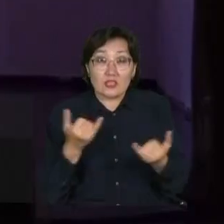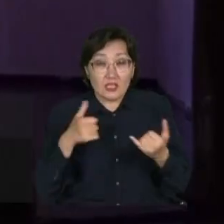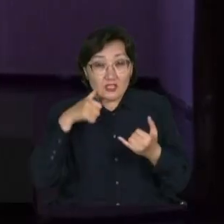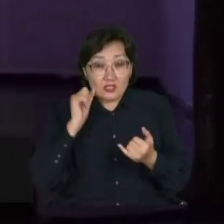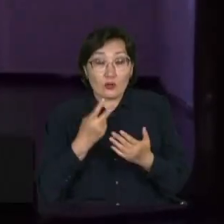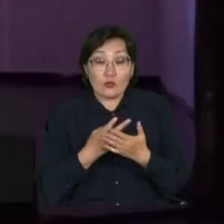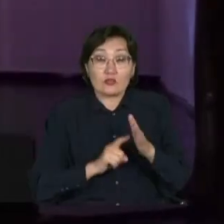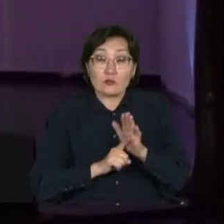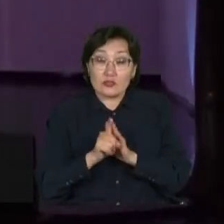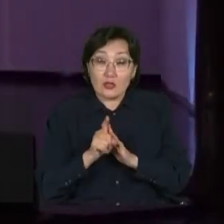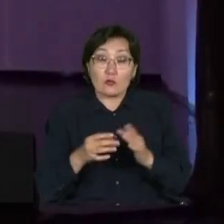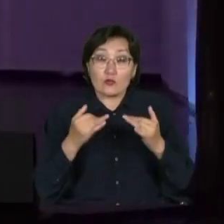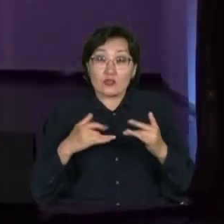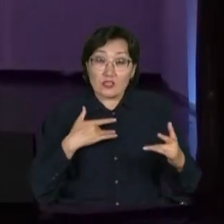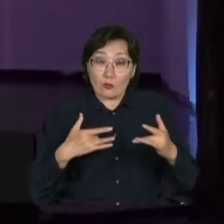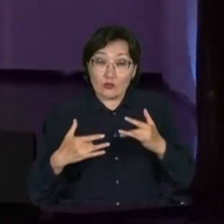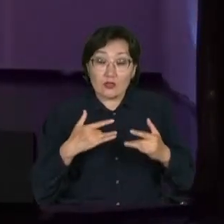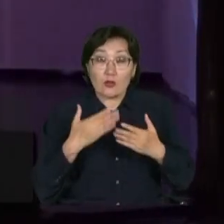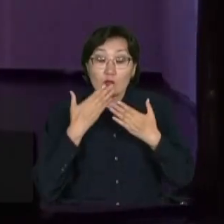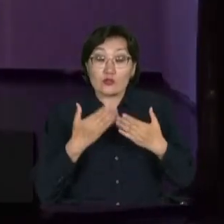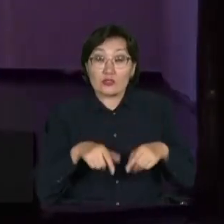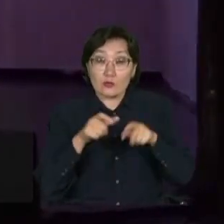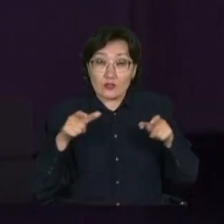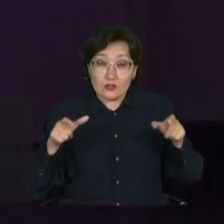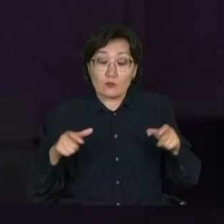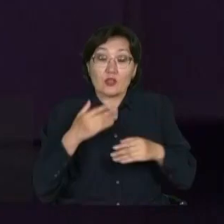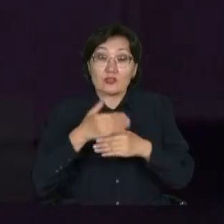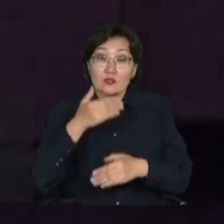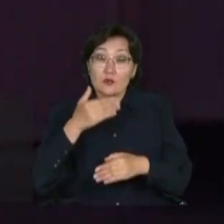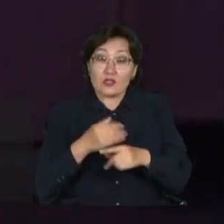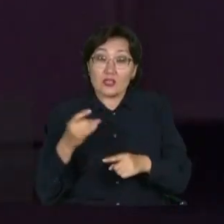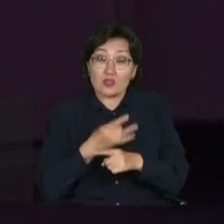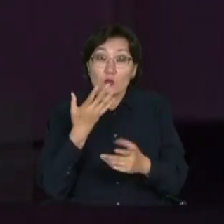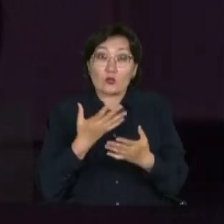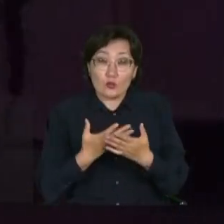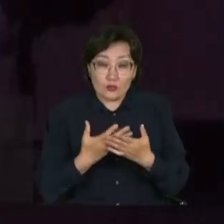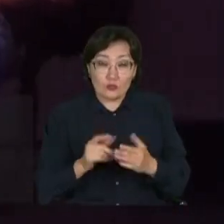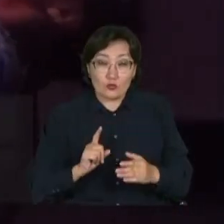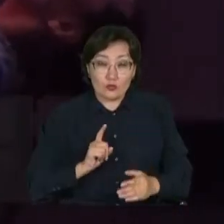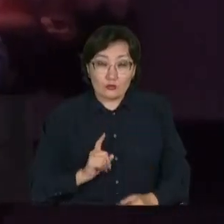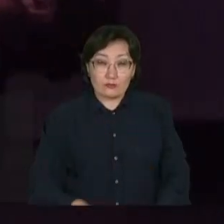ұсынылды. Бүгінде өнер ордасы театр сүйер қауымды тың туындының премьерасында күтеді.